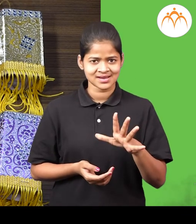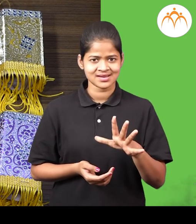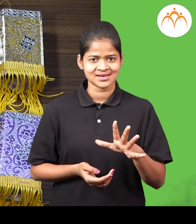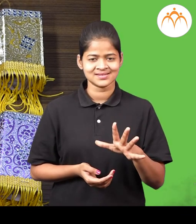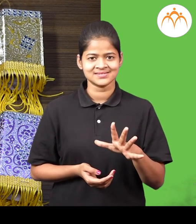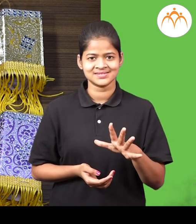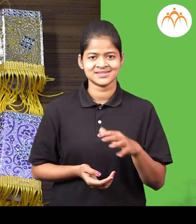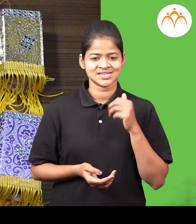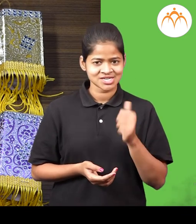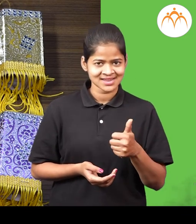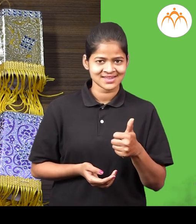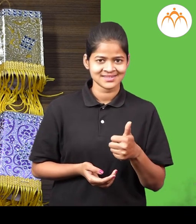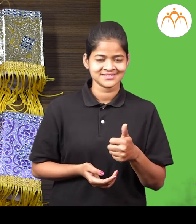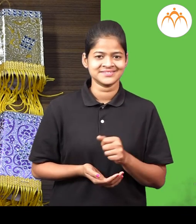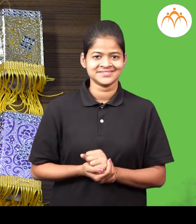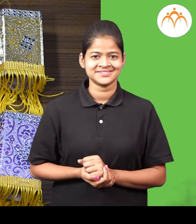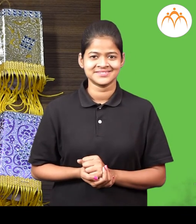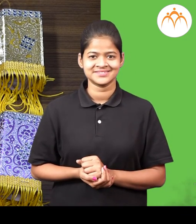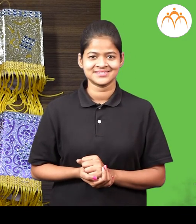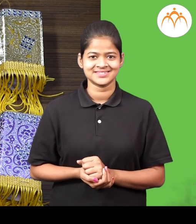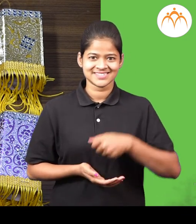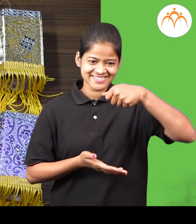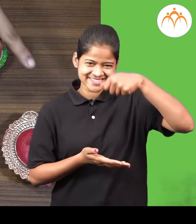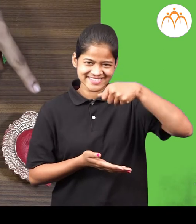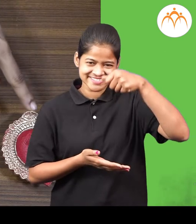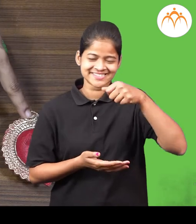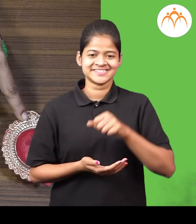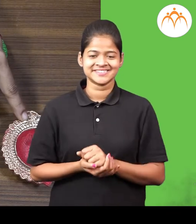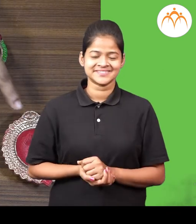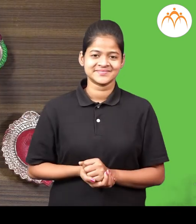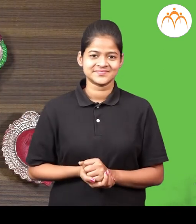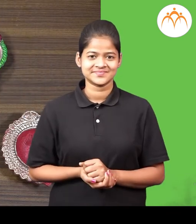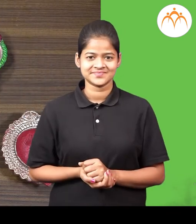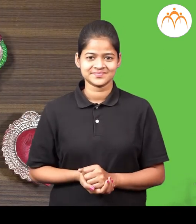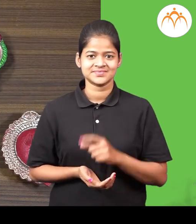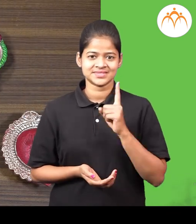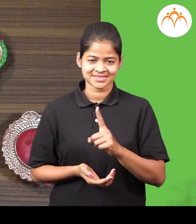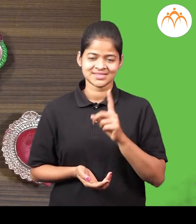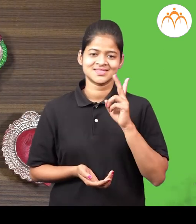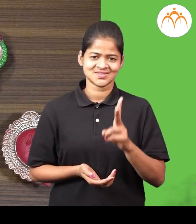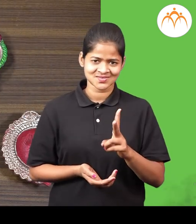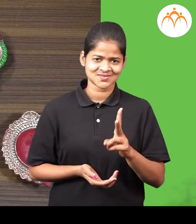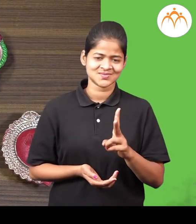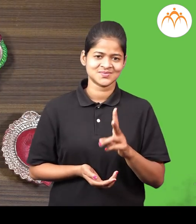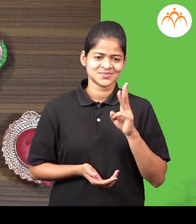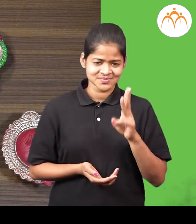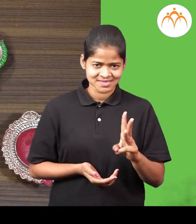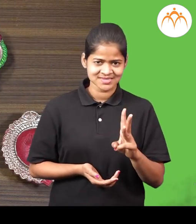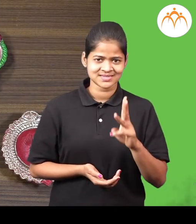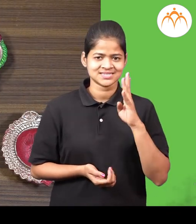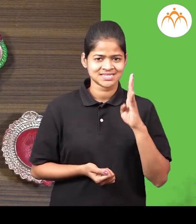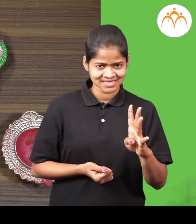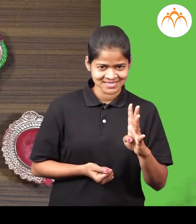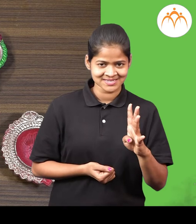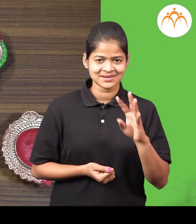पाच, सहा, सहा अकाश कंदिल, एक, दोन, तीन,